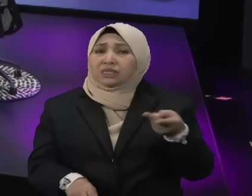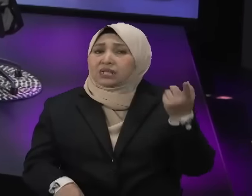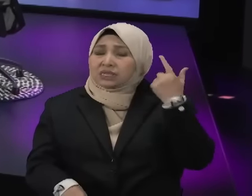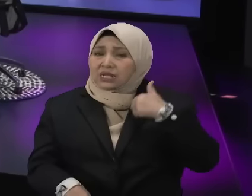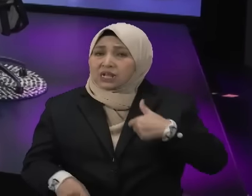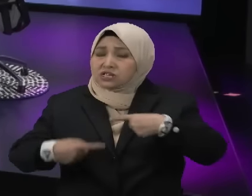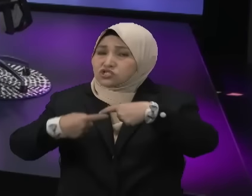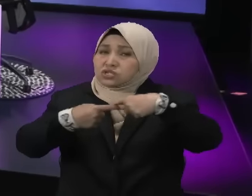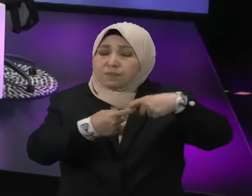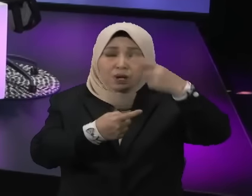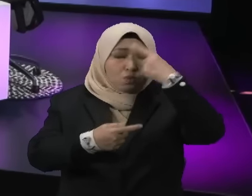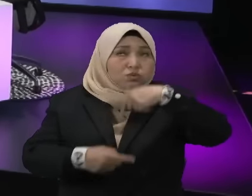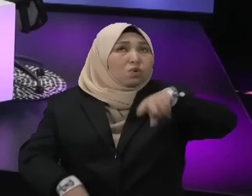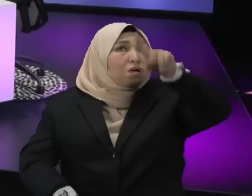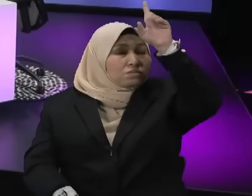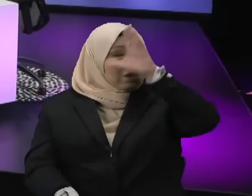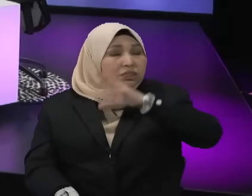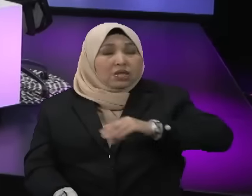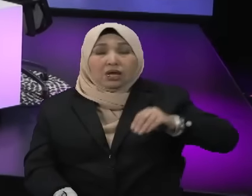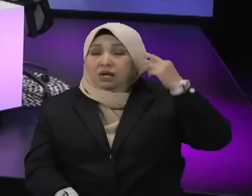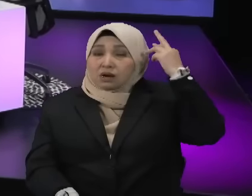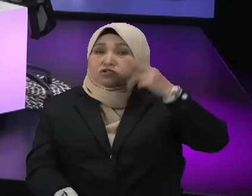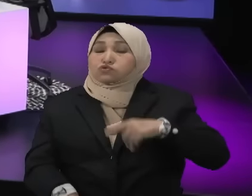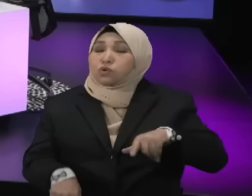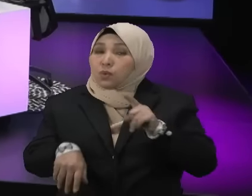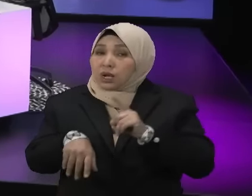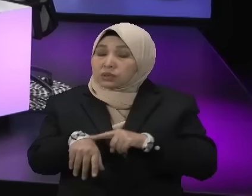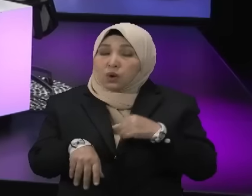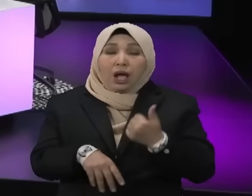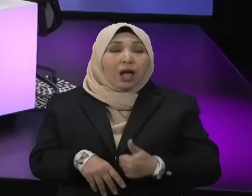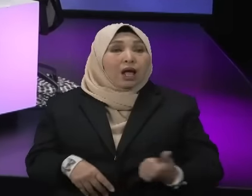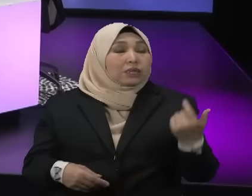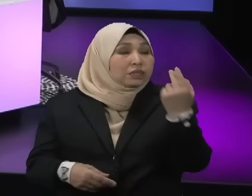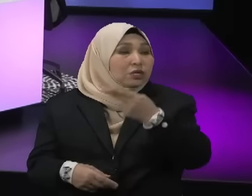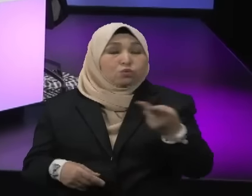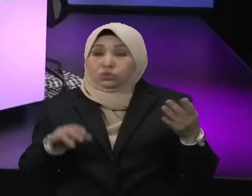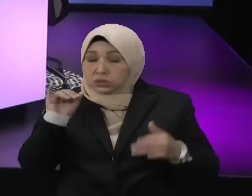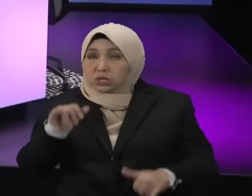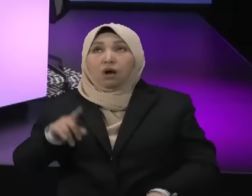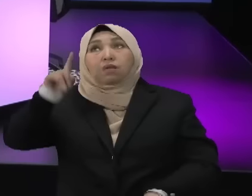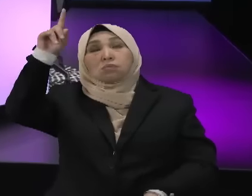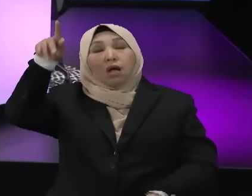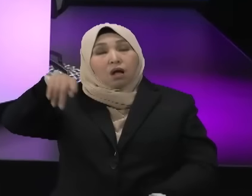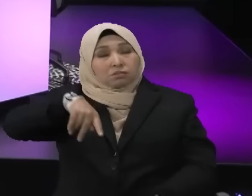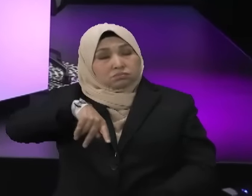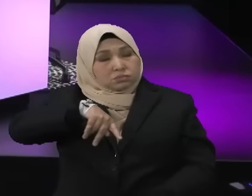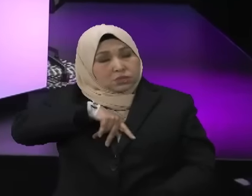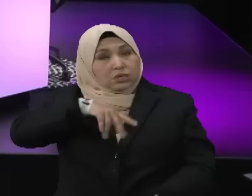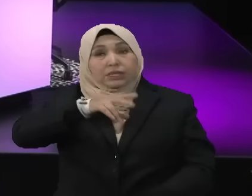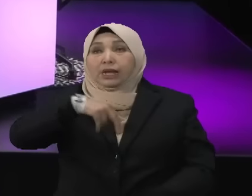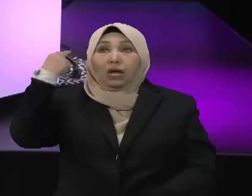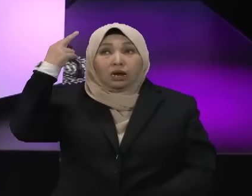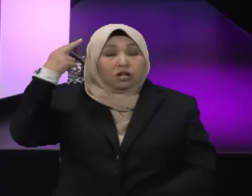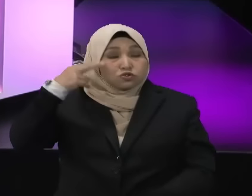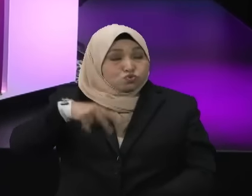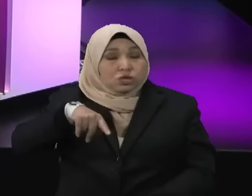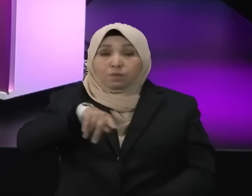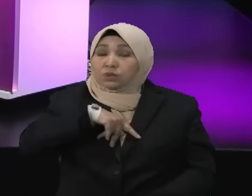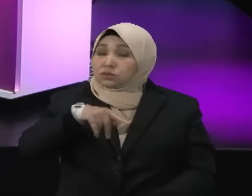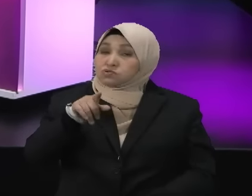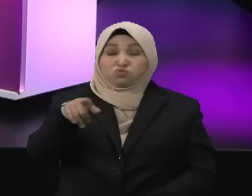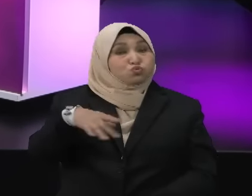sabit untuk Allah dan Rasul. Maksudnya ketika mana harta itu memang milik Allah dan Rasul, sama ada kamu